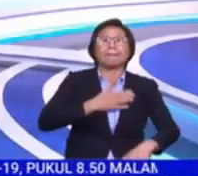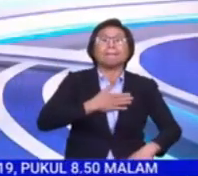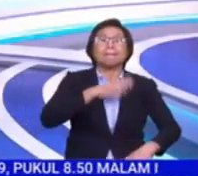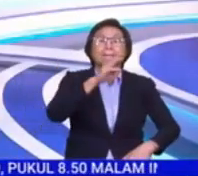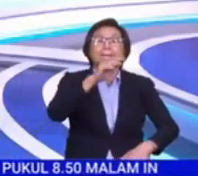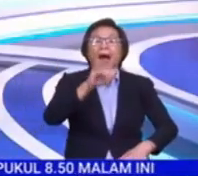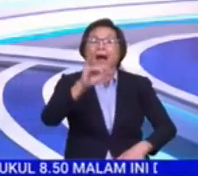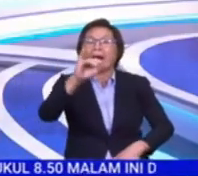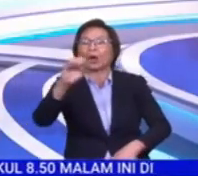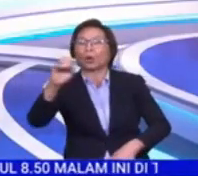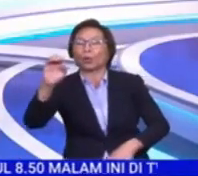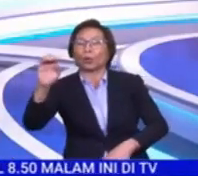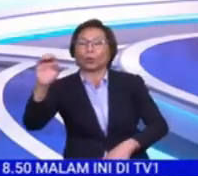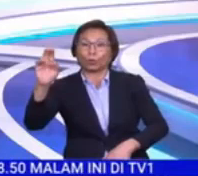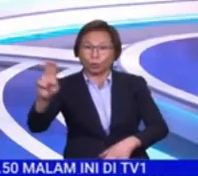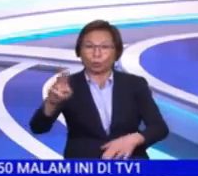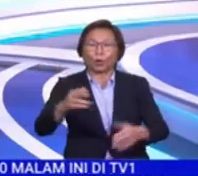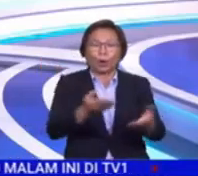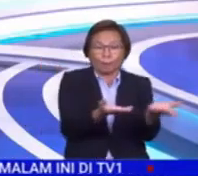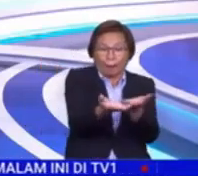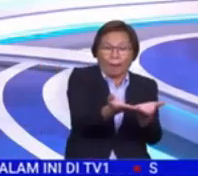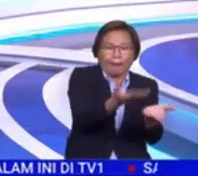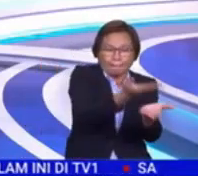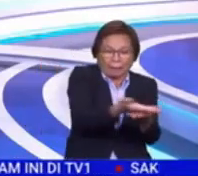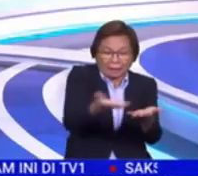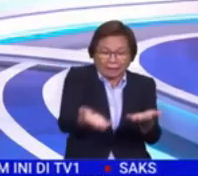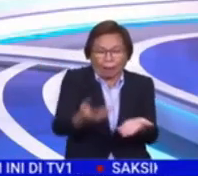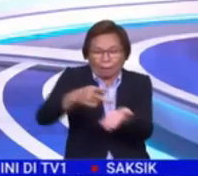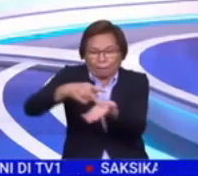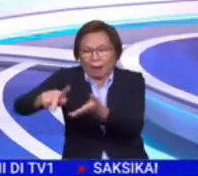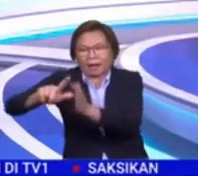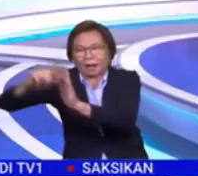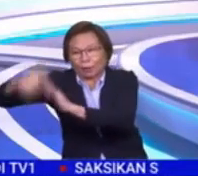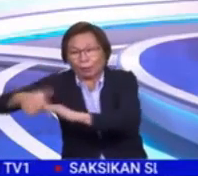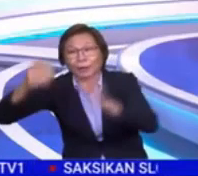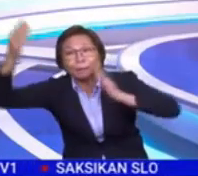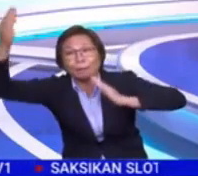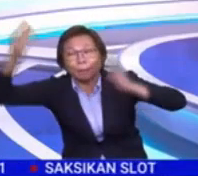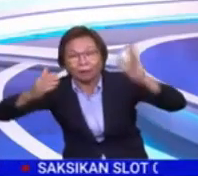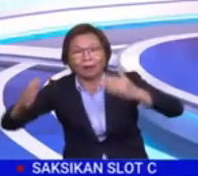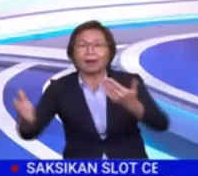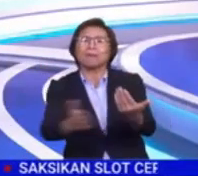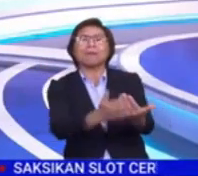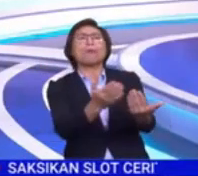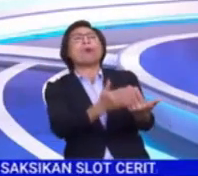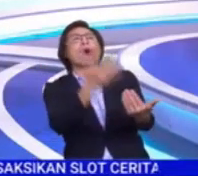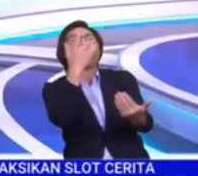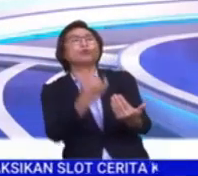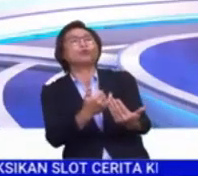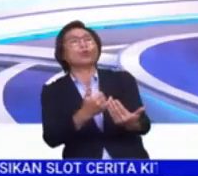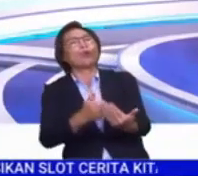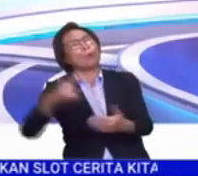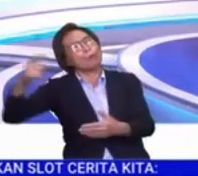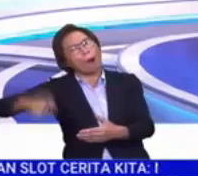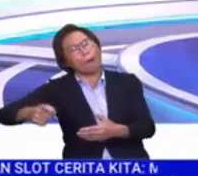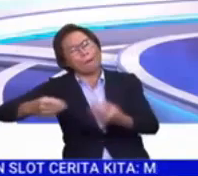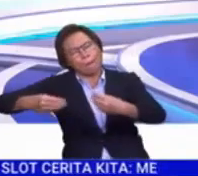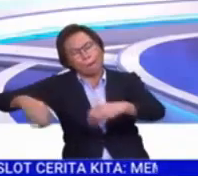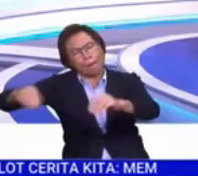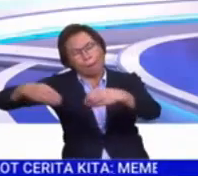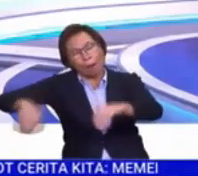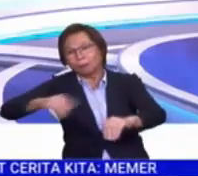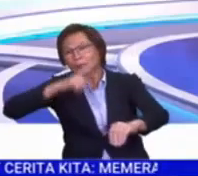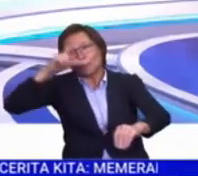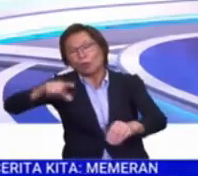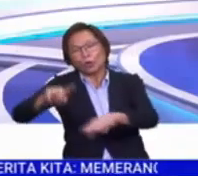iaitu perkhidmatan beli sekarang, bayar kemudian di Malaysia. Kemudahan itu bagi memenuhi keperluan pasaran